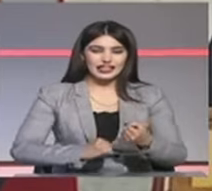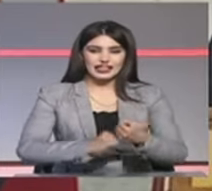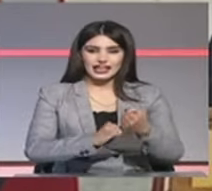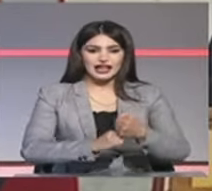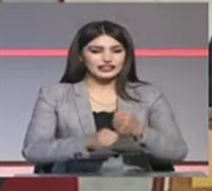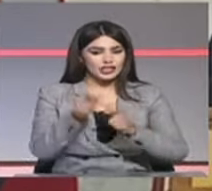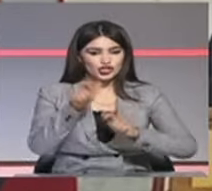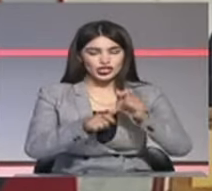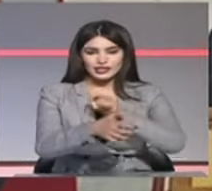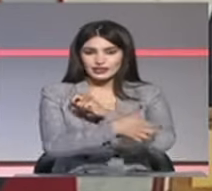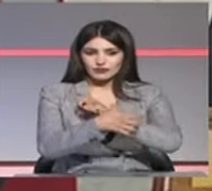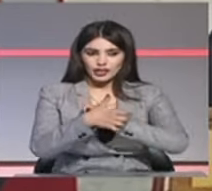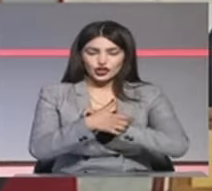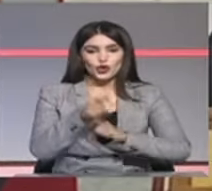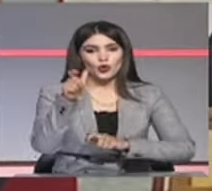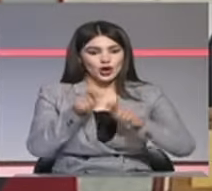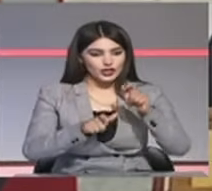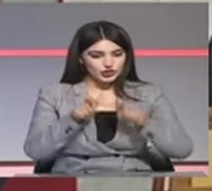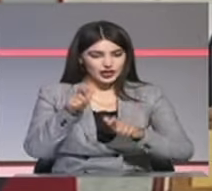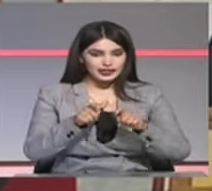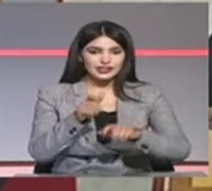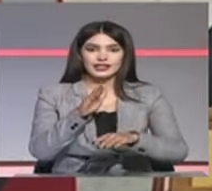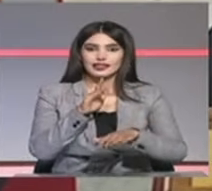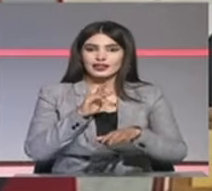من خلال التبرعات